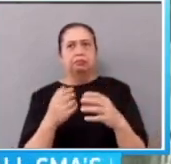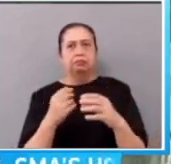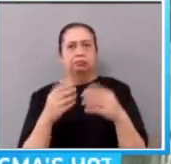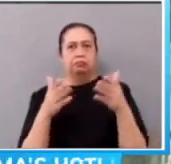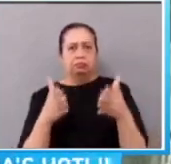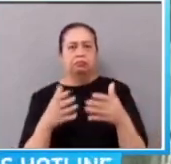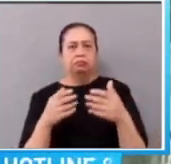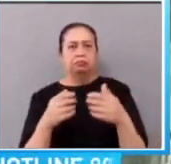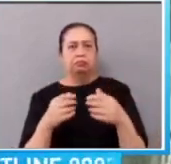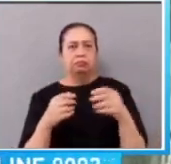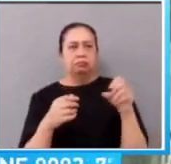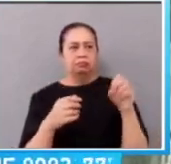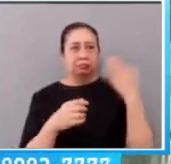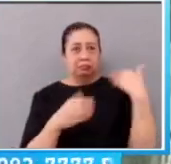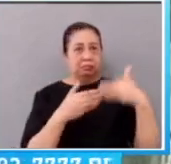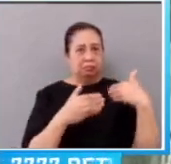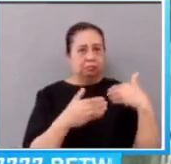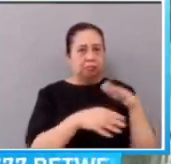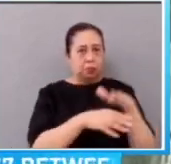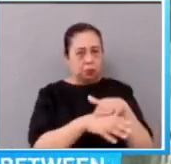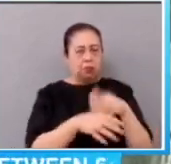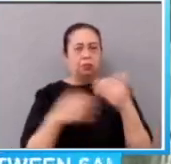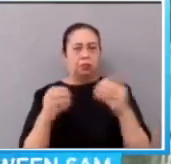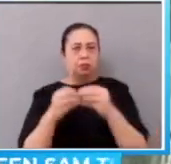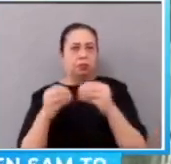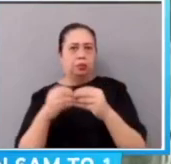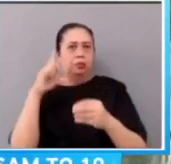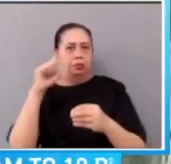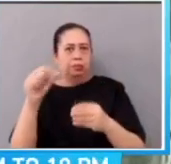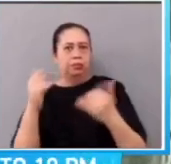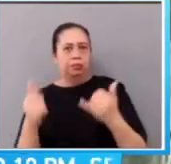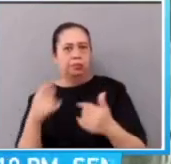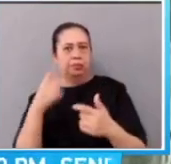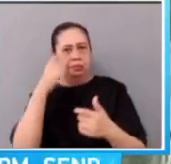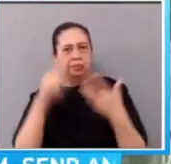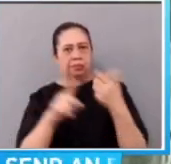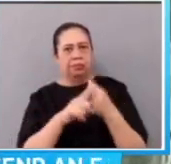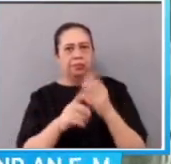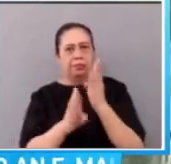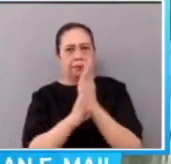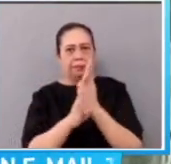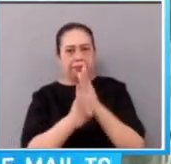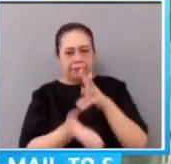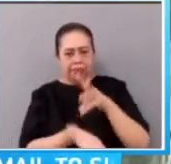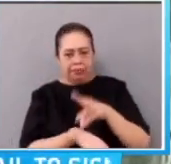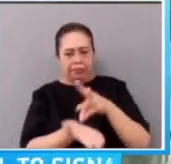speed dahil po nga unang-una siguro yung effect ng bus carousel at yung